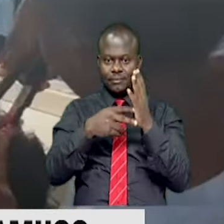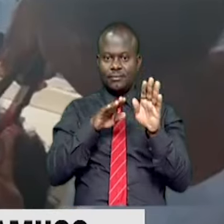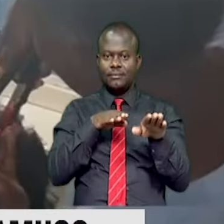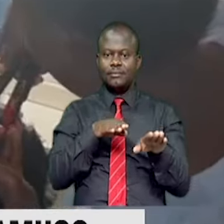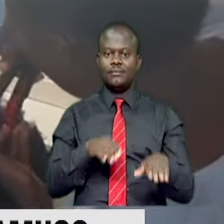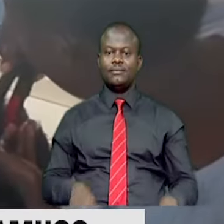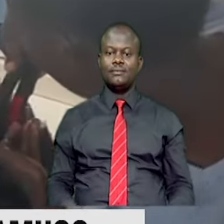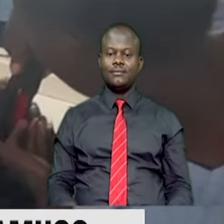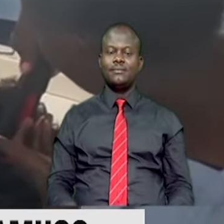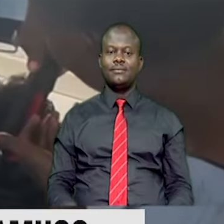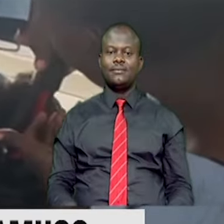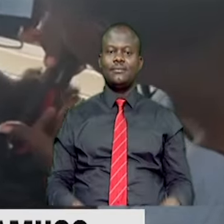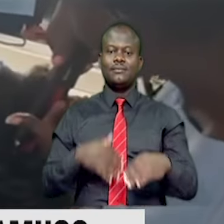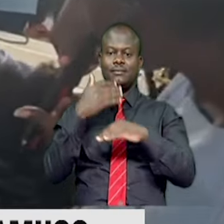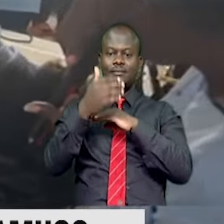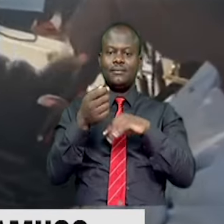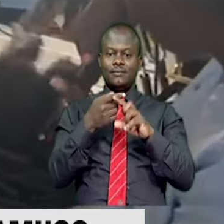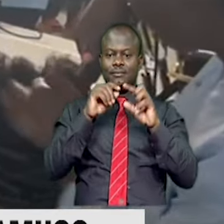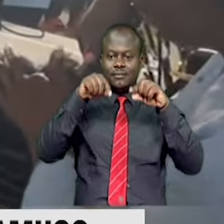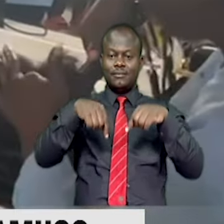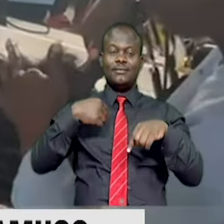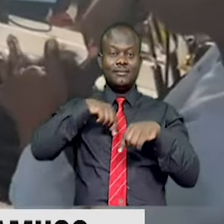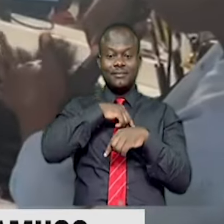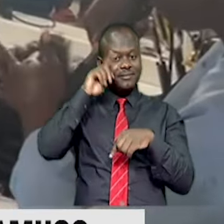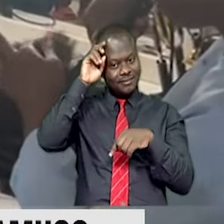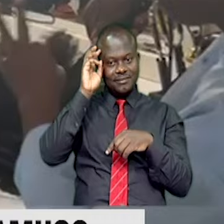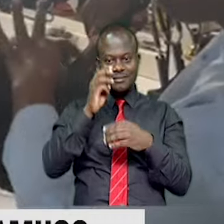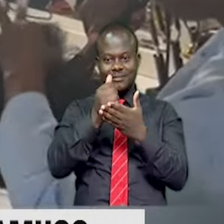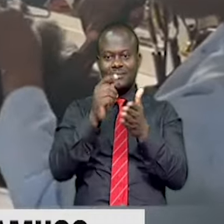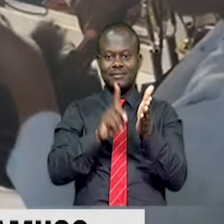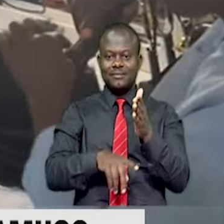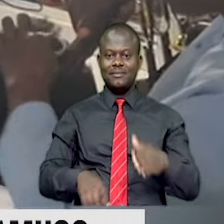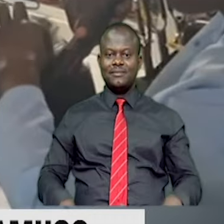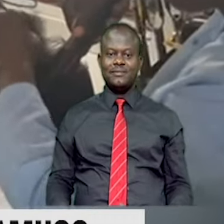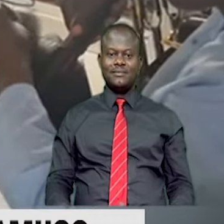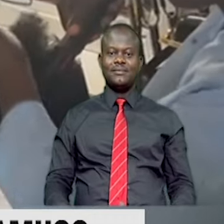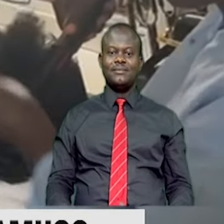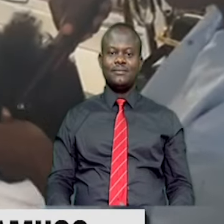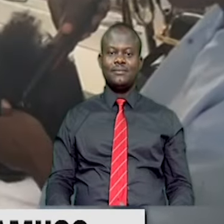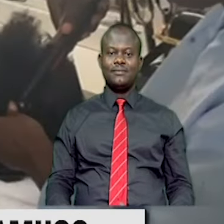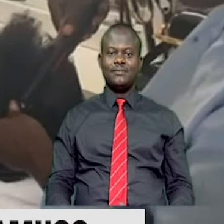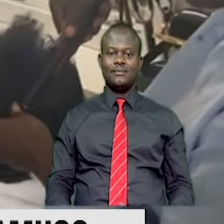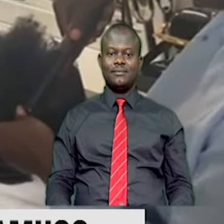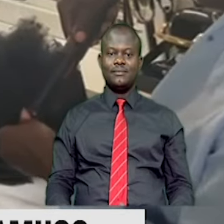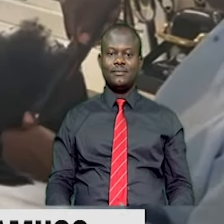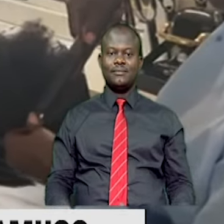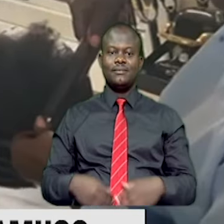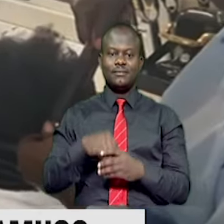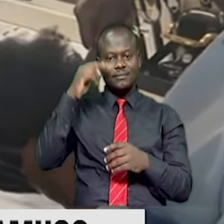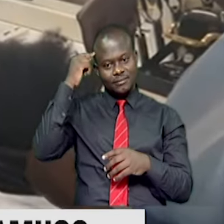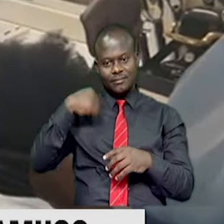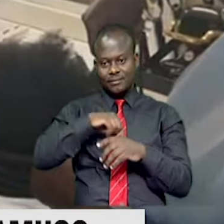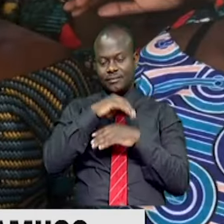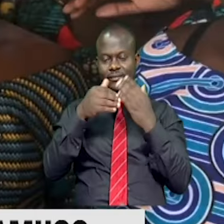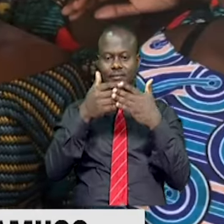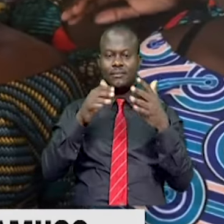w'ubudozi. Ubu nyuma yo kuva ahangaha urumva ari iki bizagufasha? Njyewe mu myumvire yanjye numva nimara